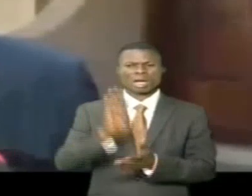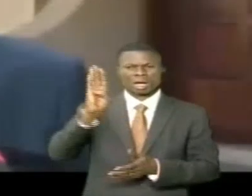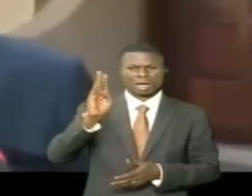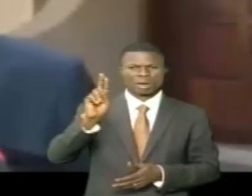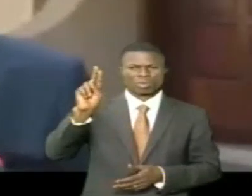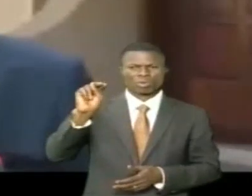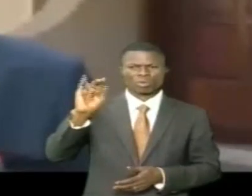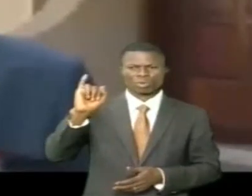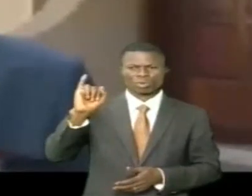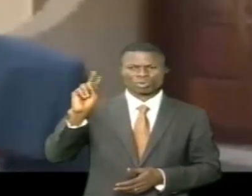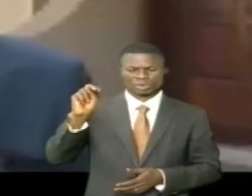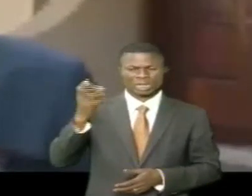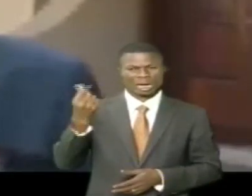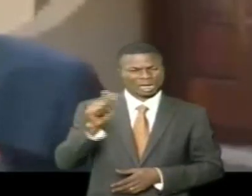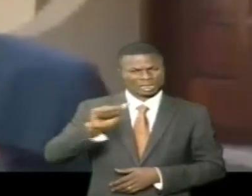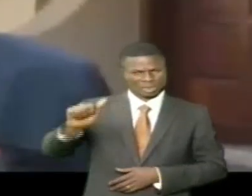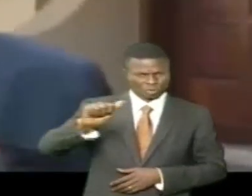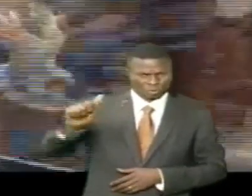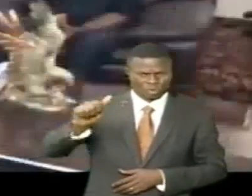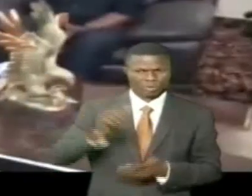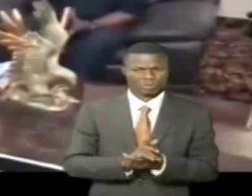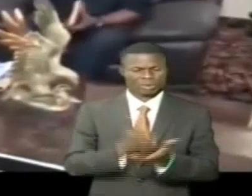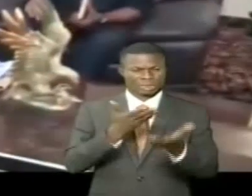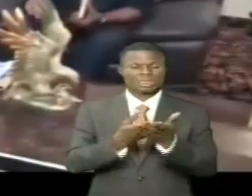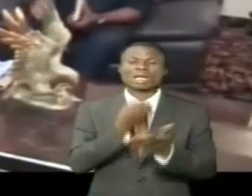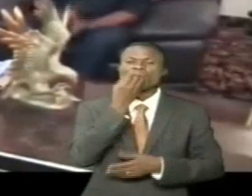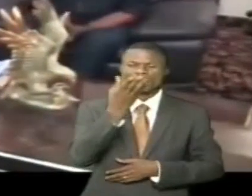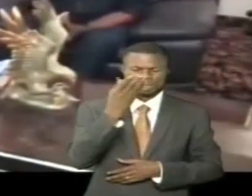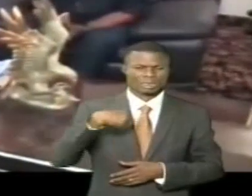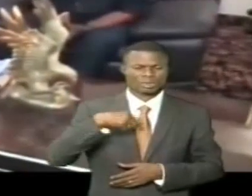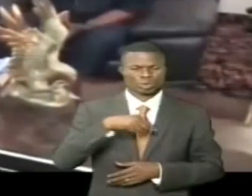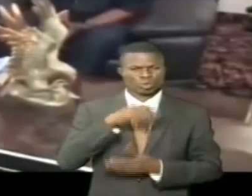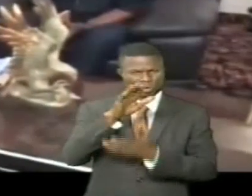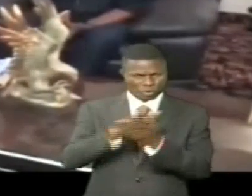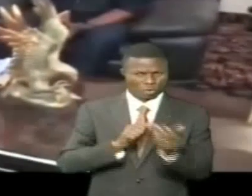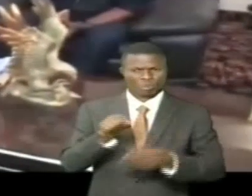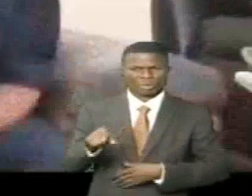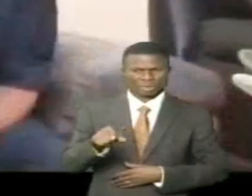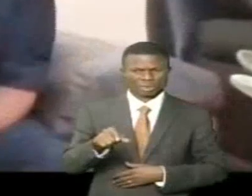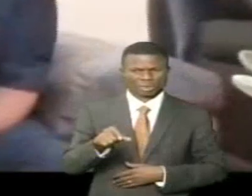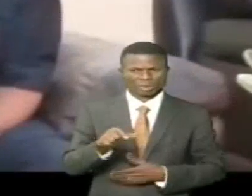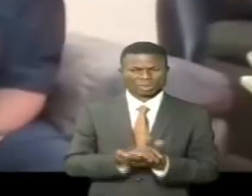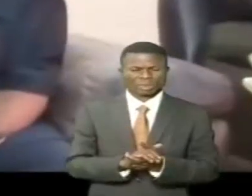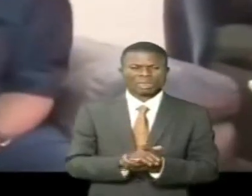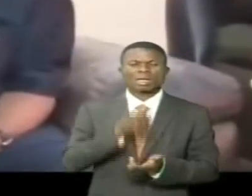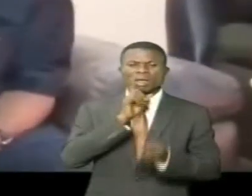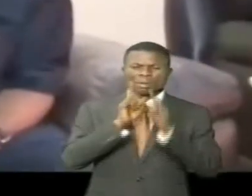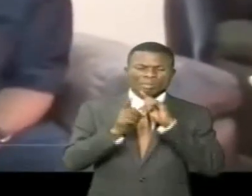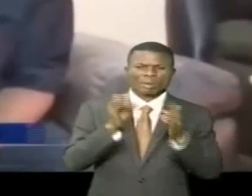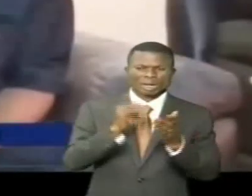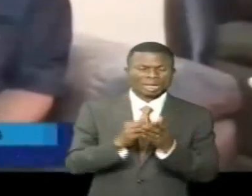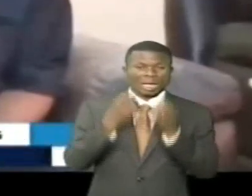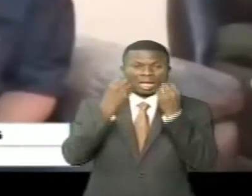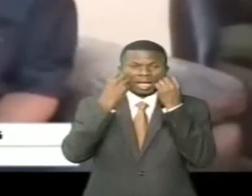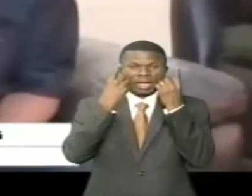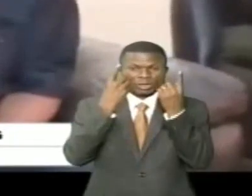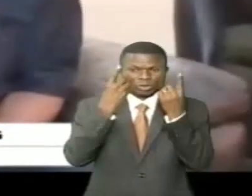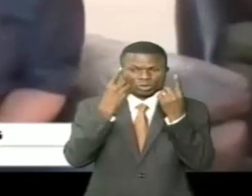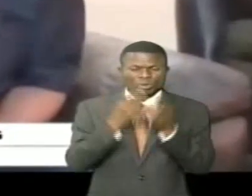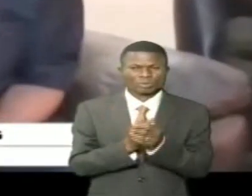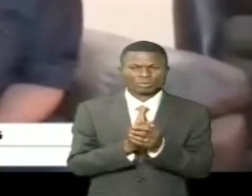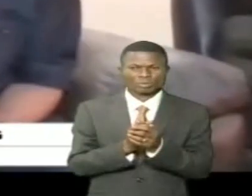propres donc de son institut. Et ça, c'est un exemple vraiment à suivre. Il s'est dit par la suite émerveillé par les